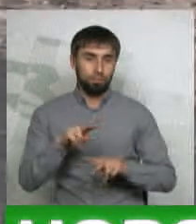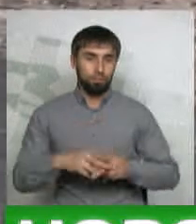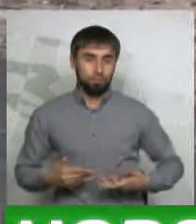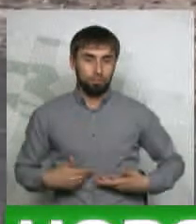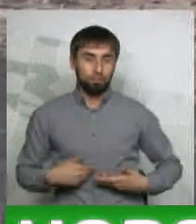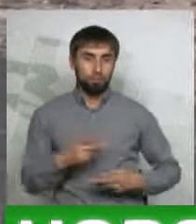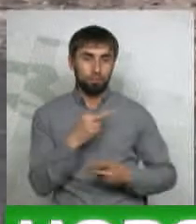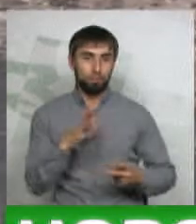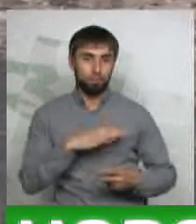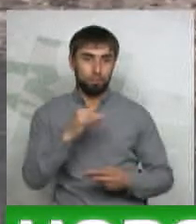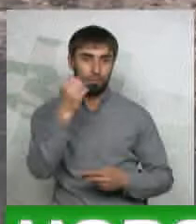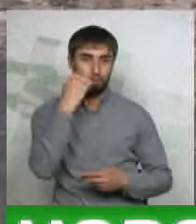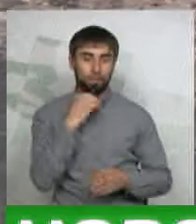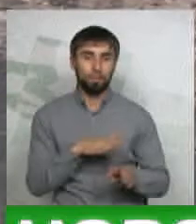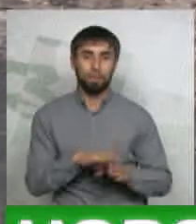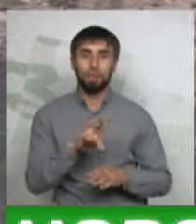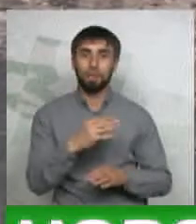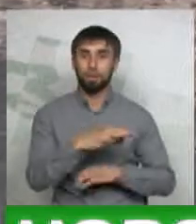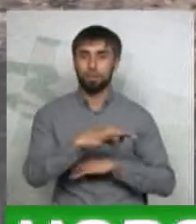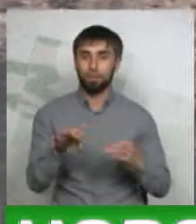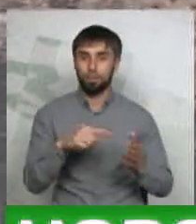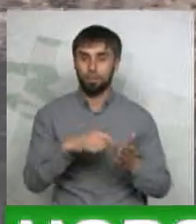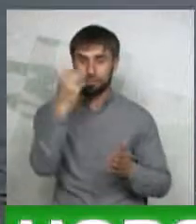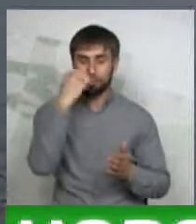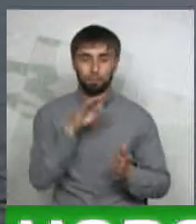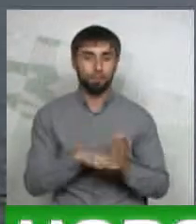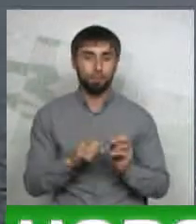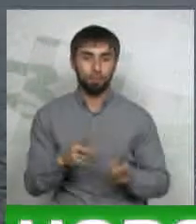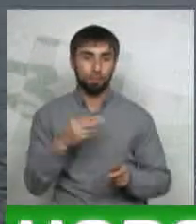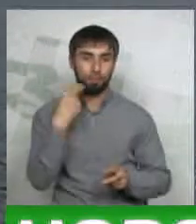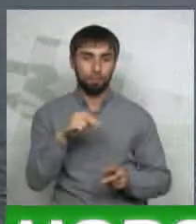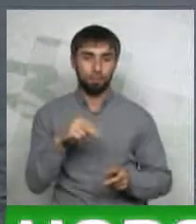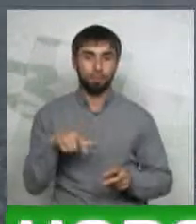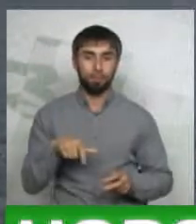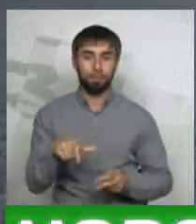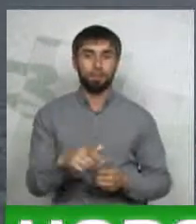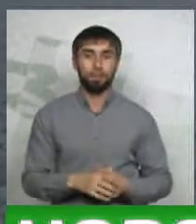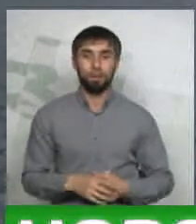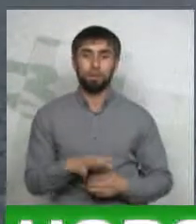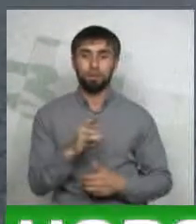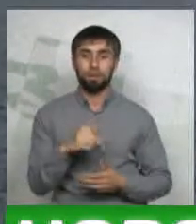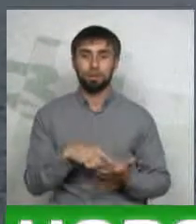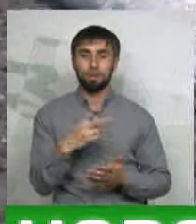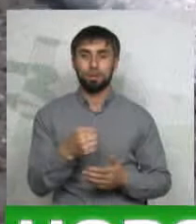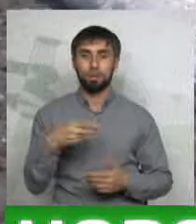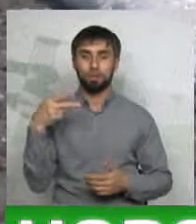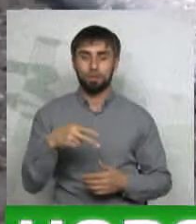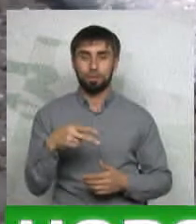жители смогли благодаря реализации национального проекта «Безопасные и качественные дороги». Он рассчитан до